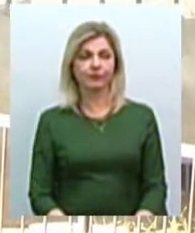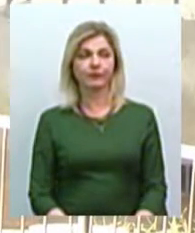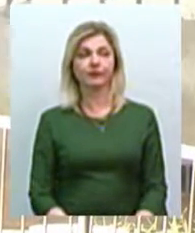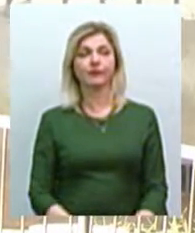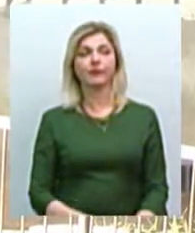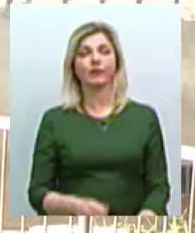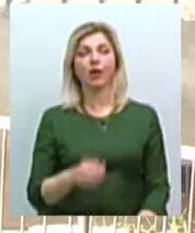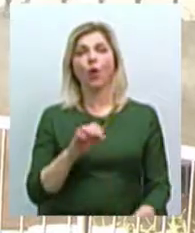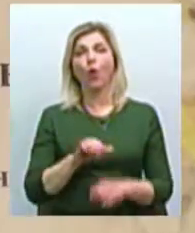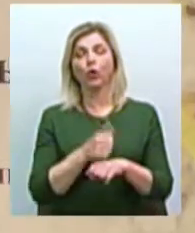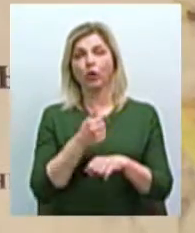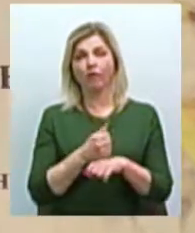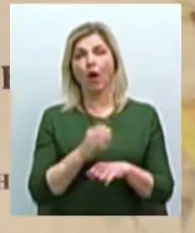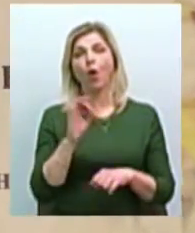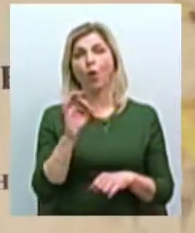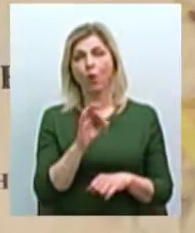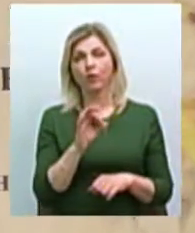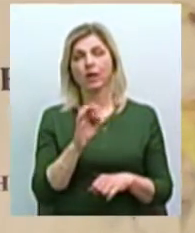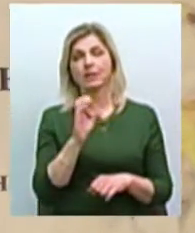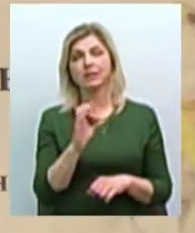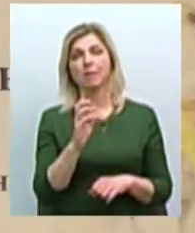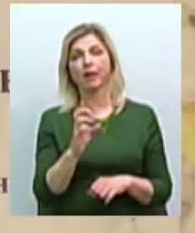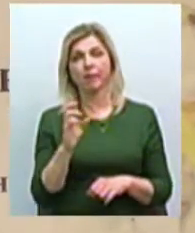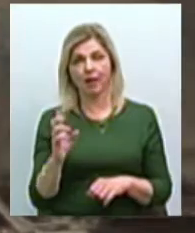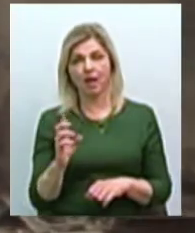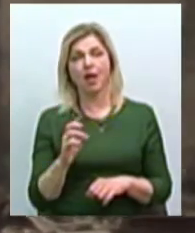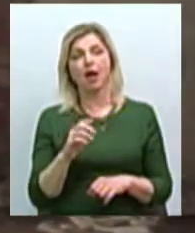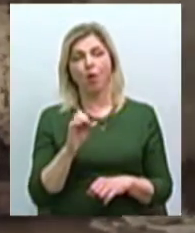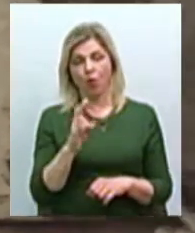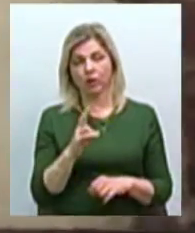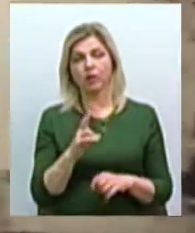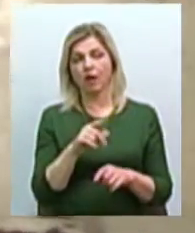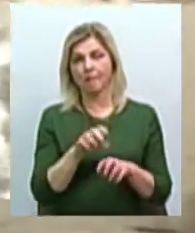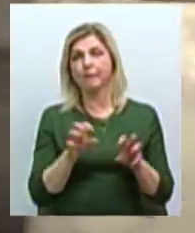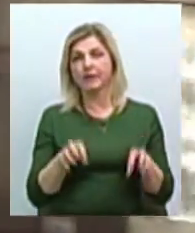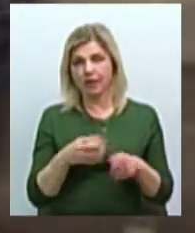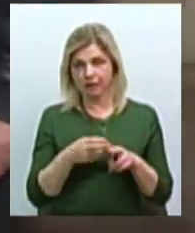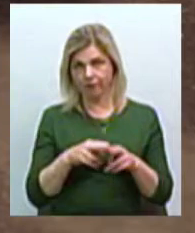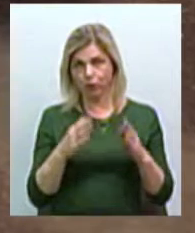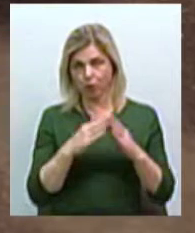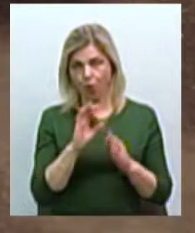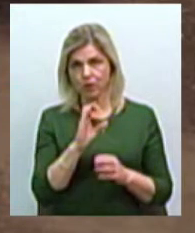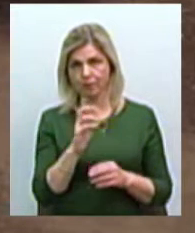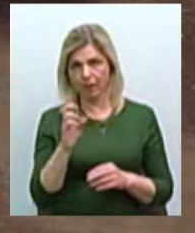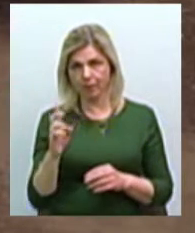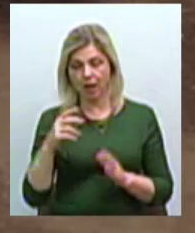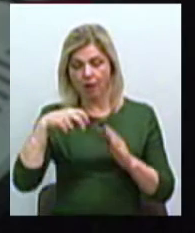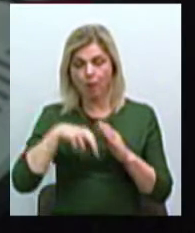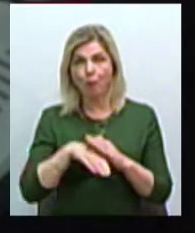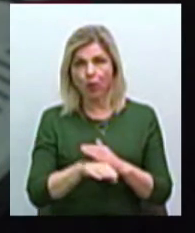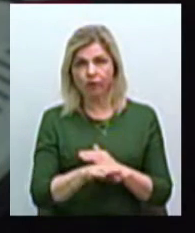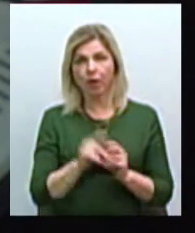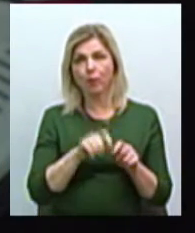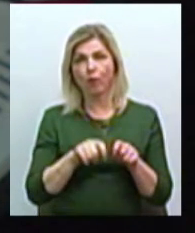Повлогорів голова ОСББ «Перше північніше» на вулиці Архітектора Старова. Спускаємося до технічного приміщення, де знаходиться тепловий вузол, щоб перевірити,